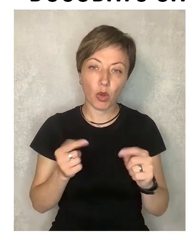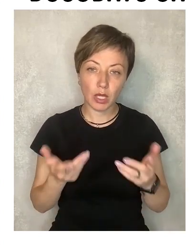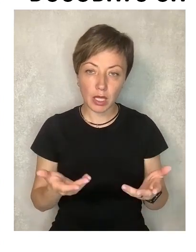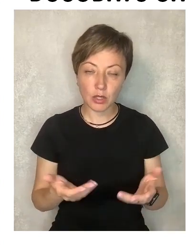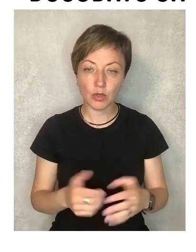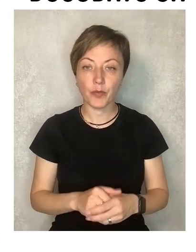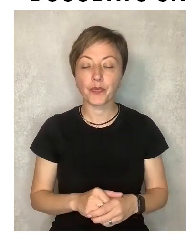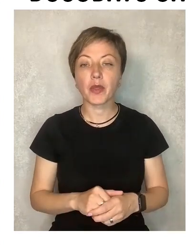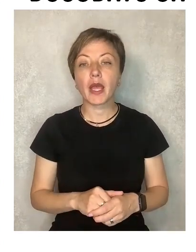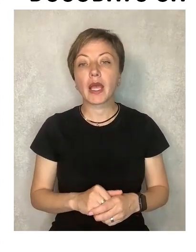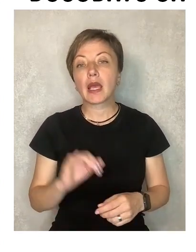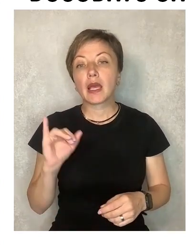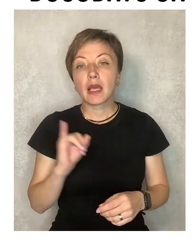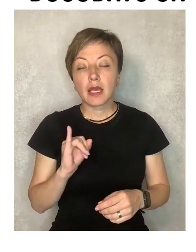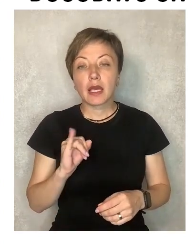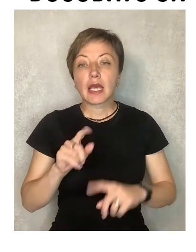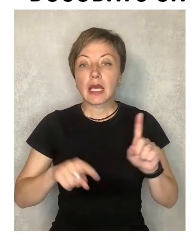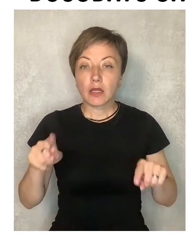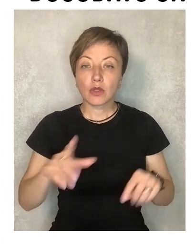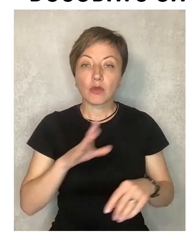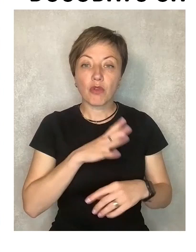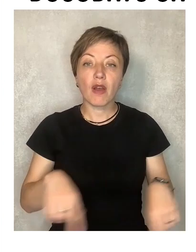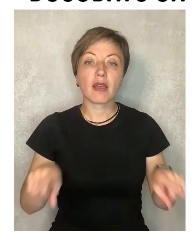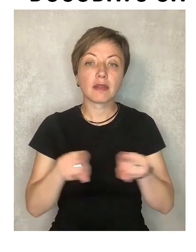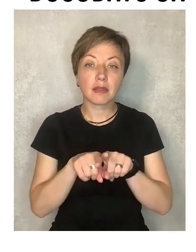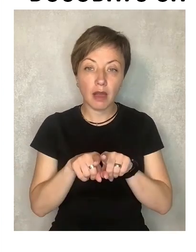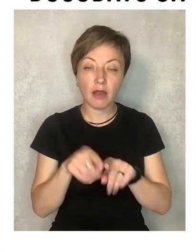І іноді буває так, що ви